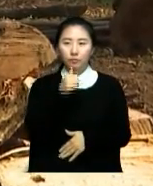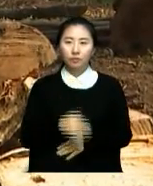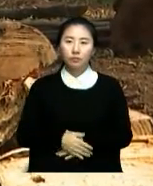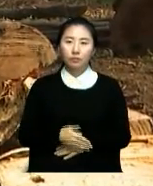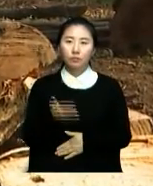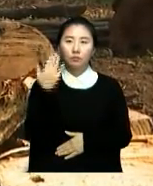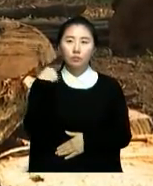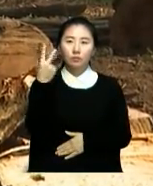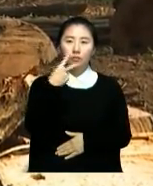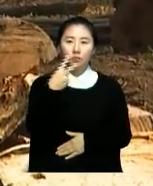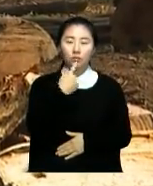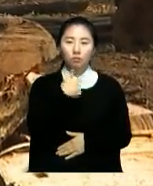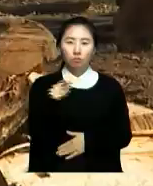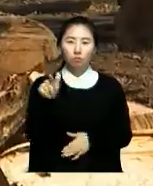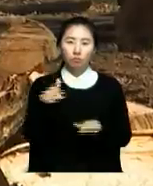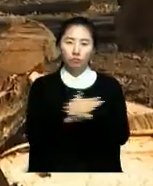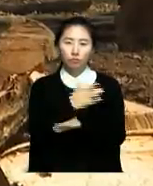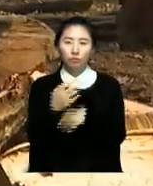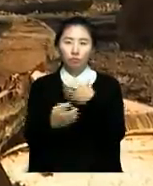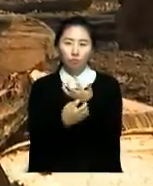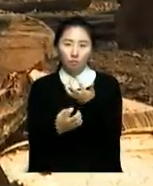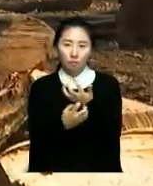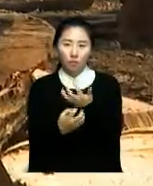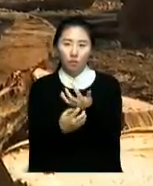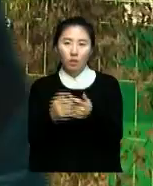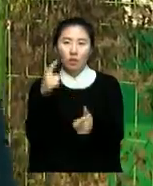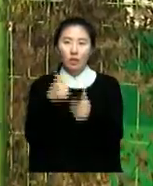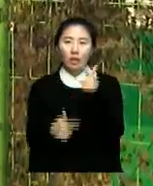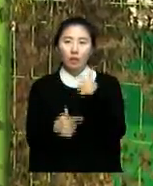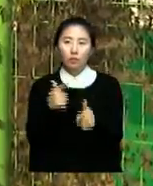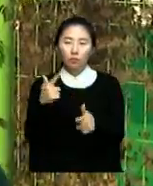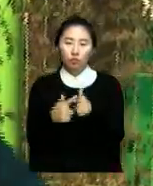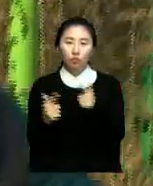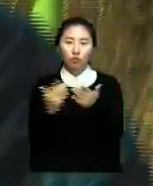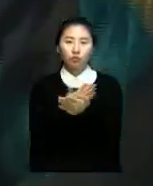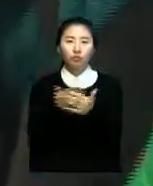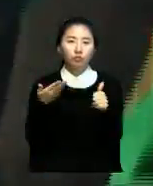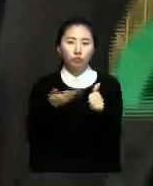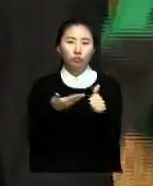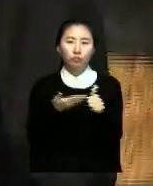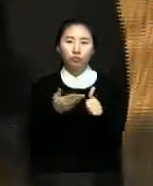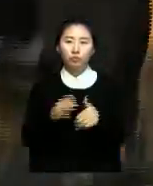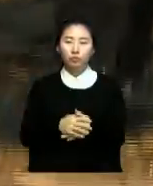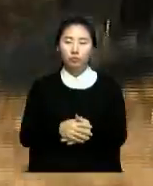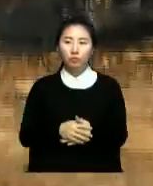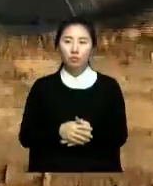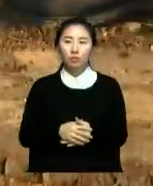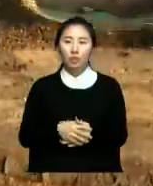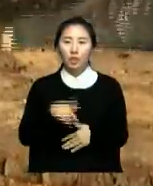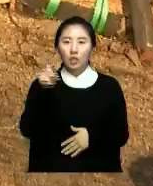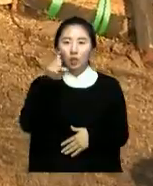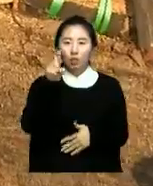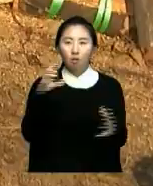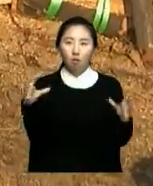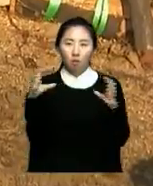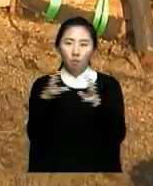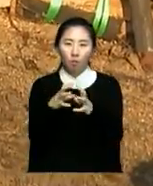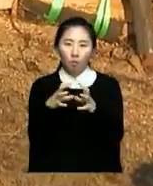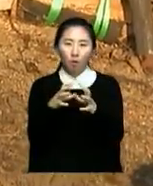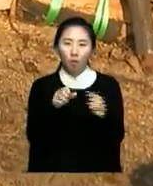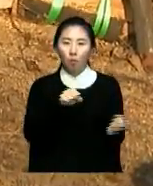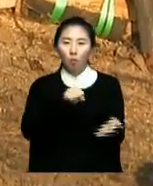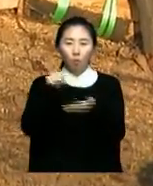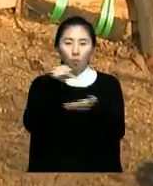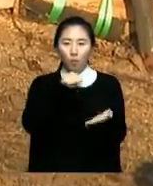시는 지난 2006년부터 화목 난로용 장작을 땔감으로 공급했습니다. 장작은 10개 정도 모아